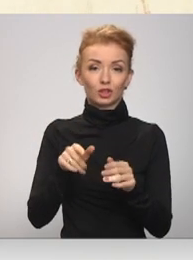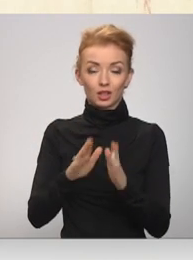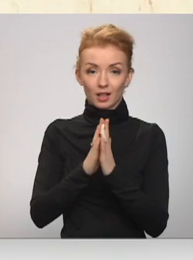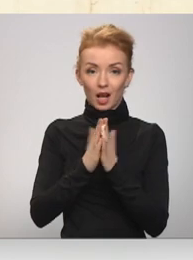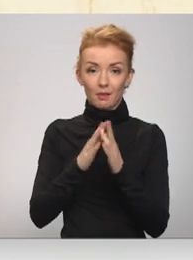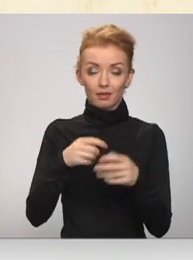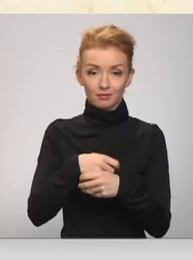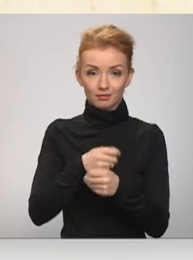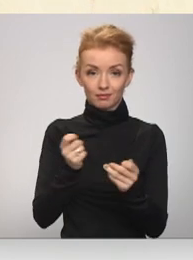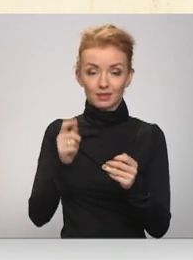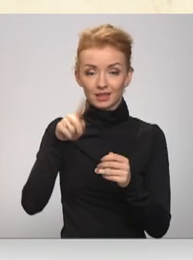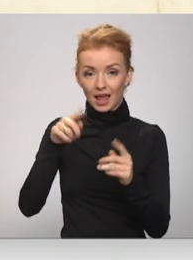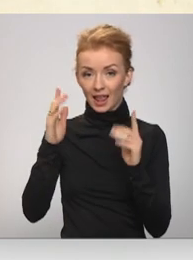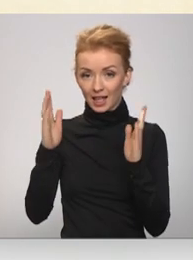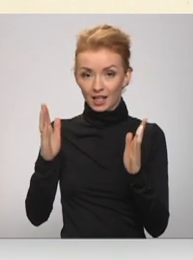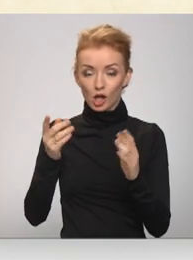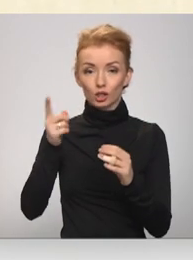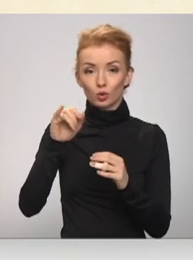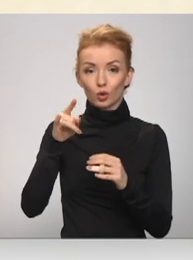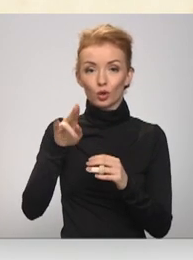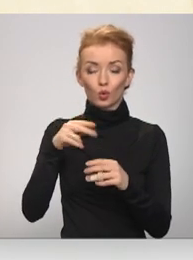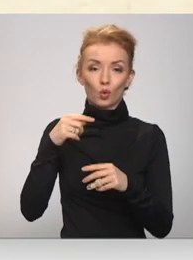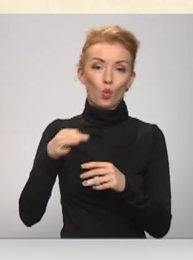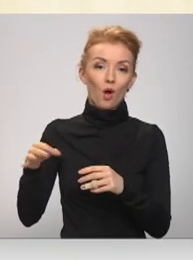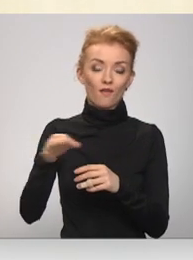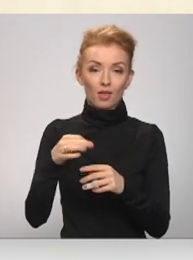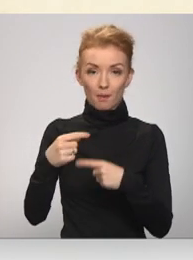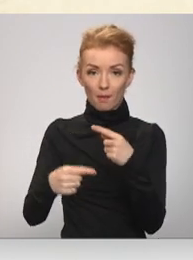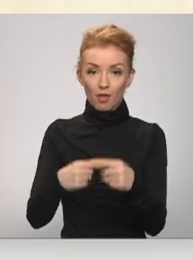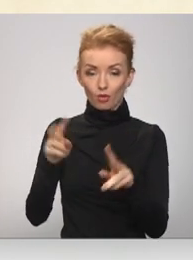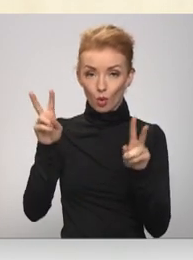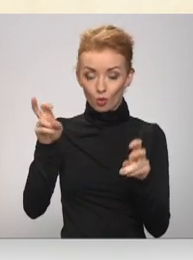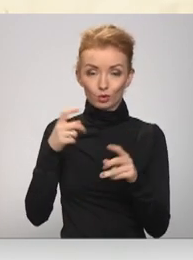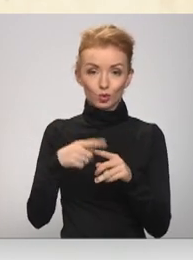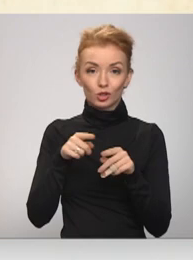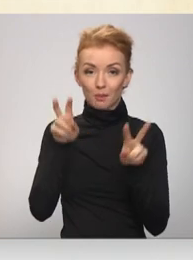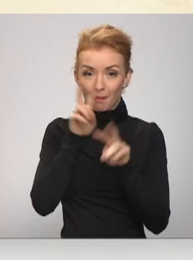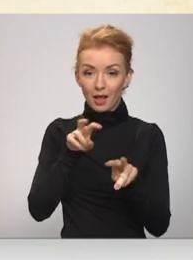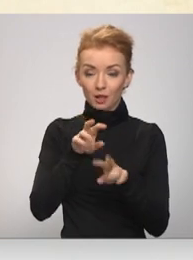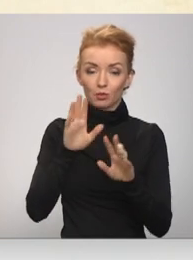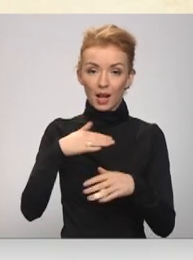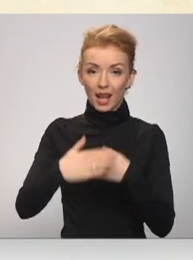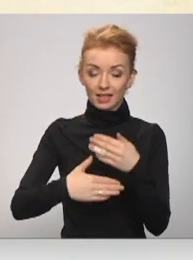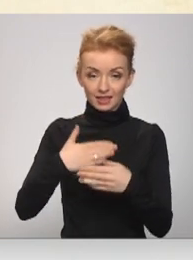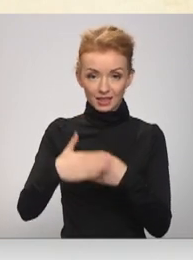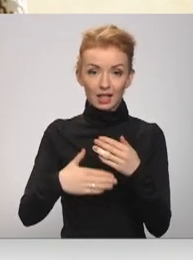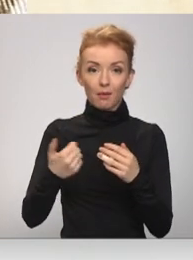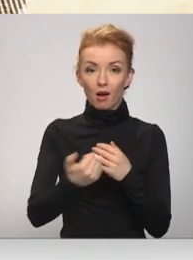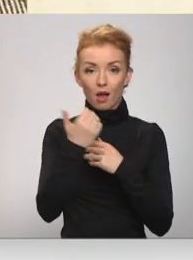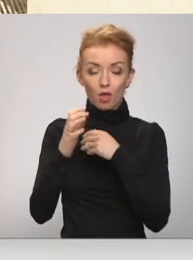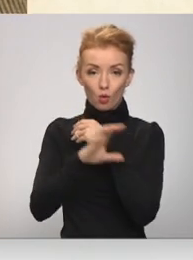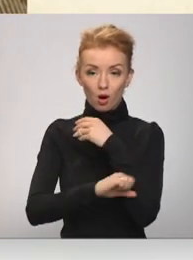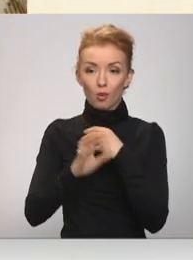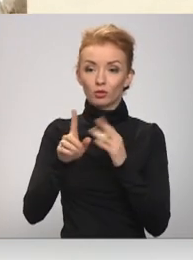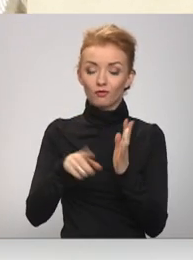stāsti iznākusi sērijā Suita novada mantojums. Plānots, ka pērn aizsāktais pētījums par tekstīlijām gada nogalē vainagosies